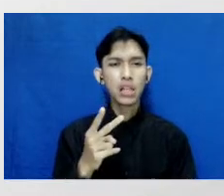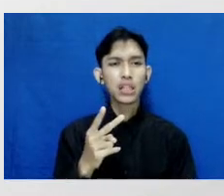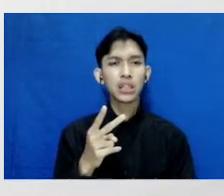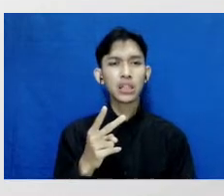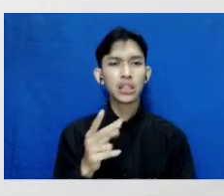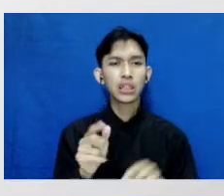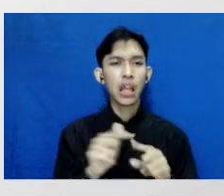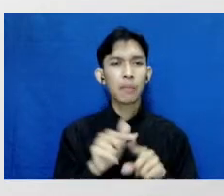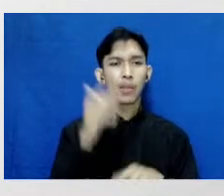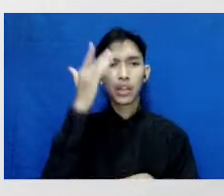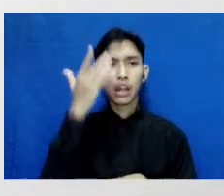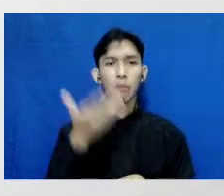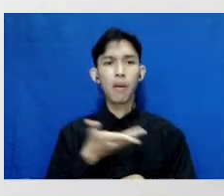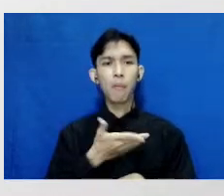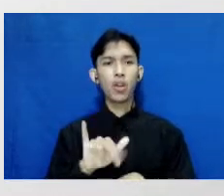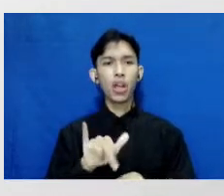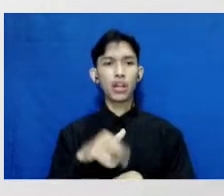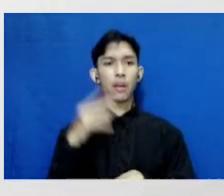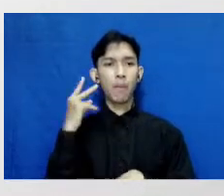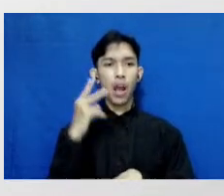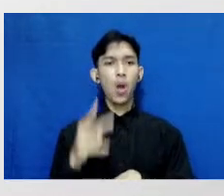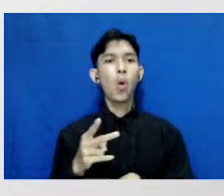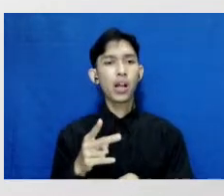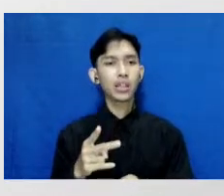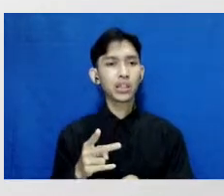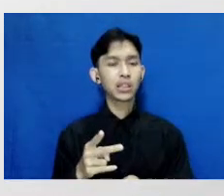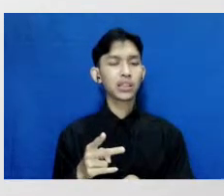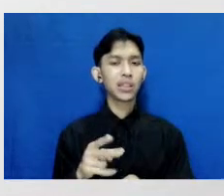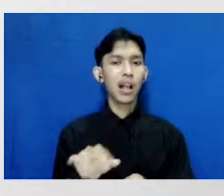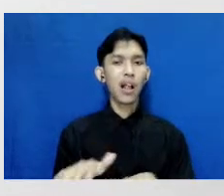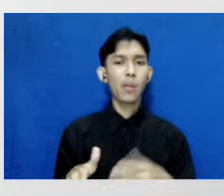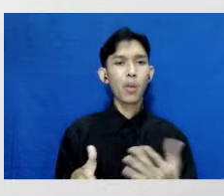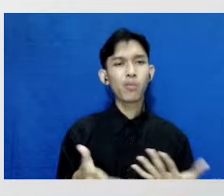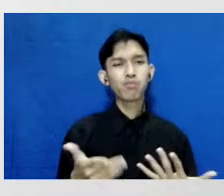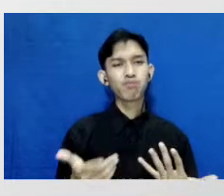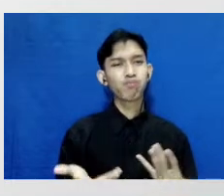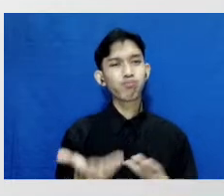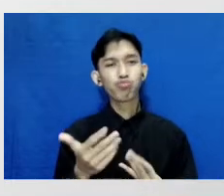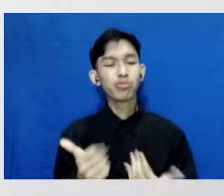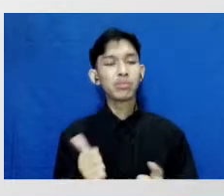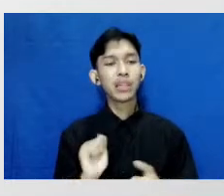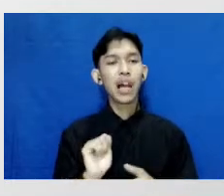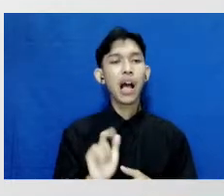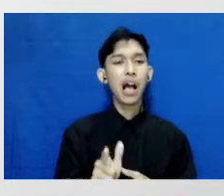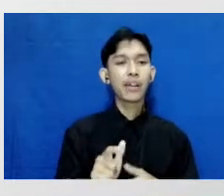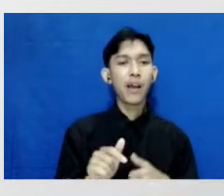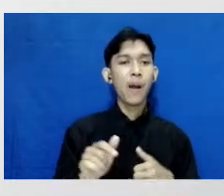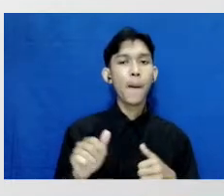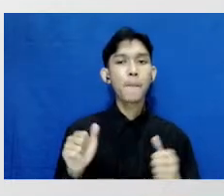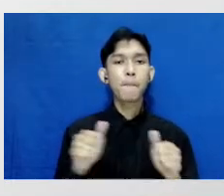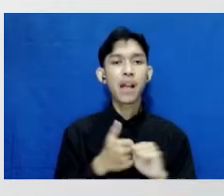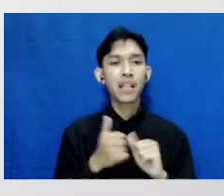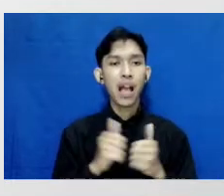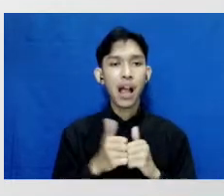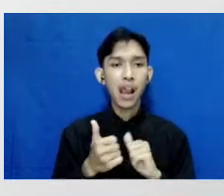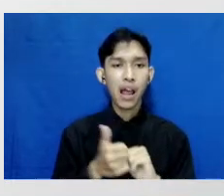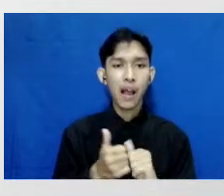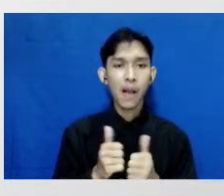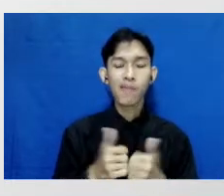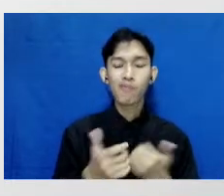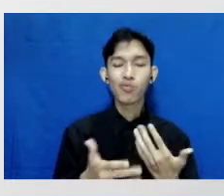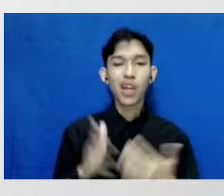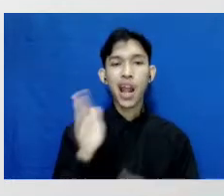mau menjadi pengawas juga gitu kan, alias bisa terjadi conflict of interest kan, walaupun alasan Kominfo